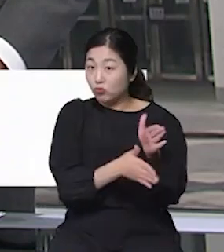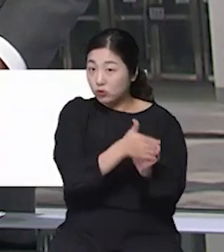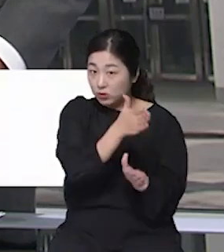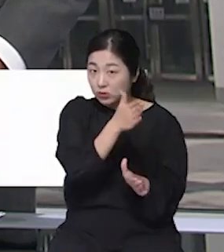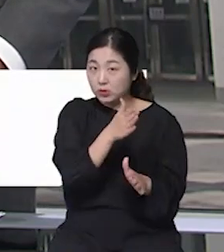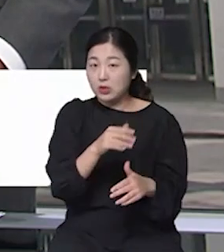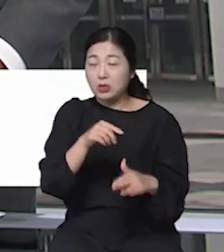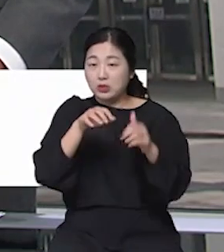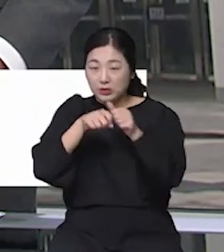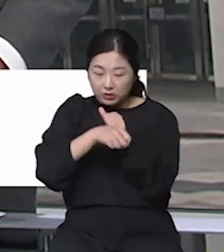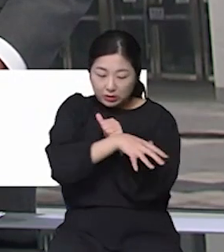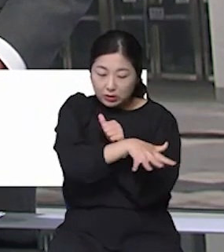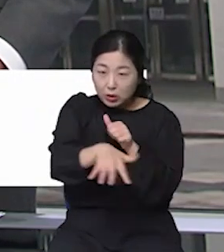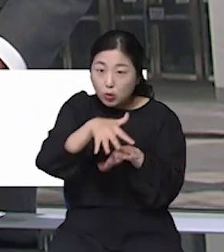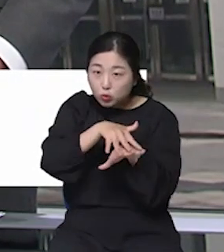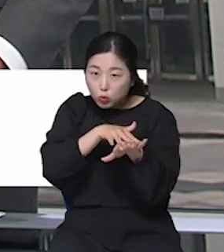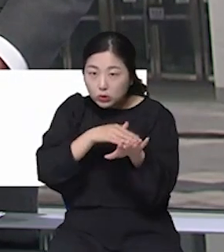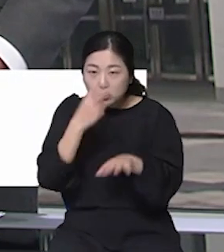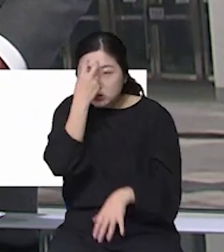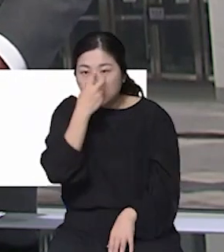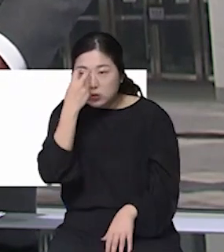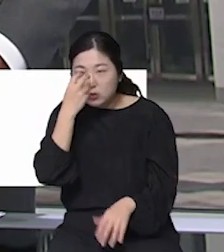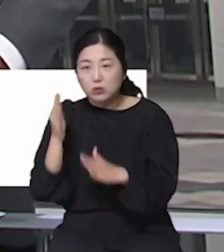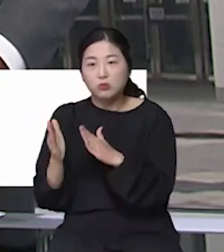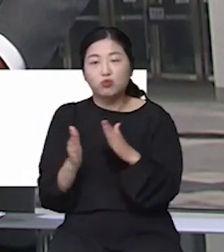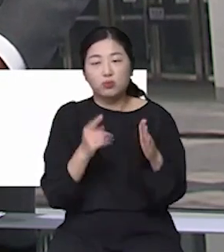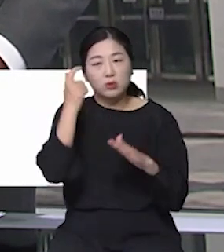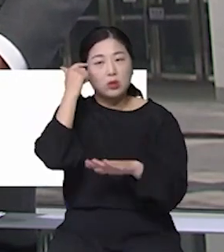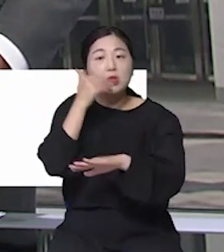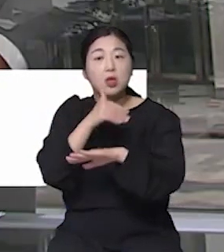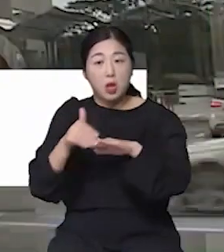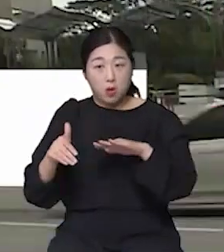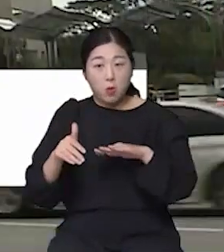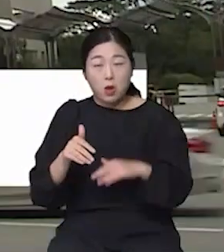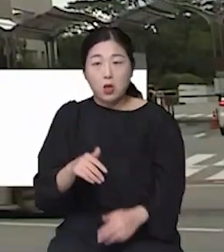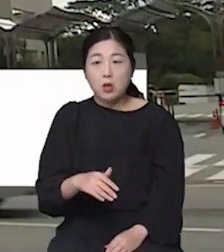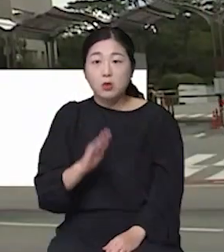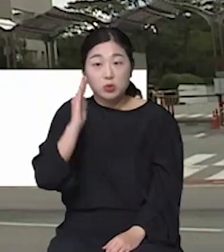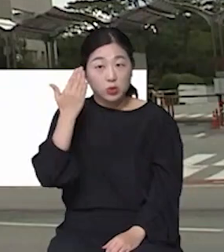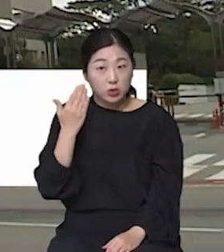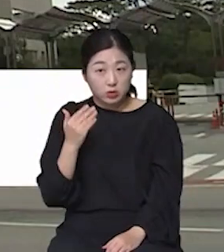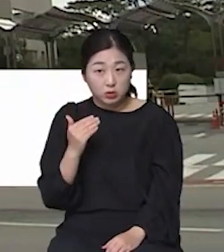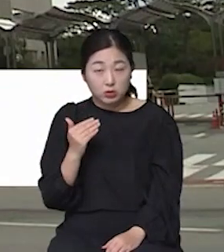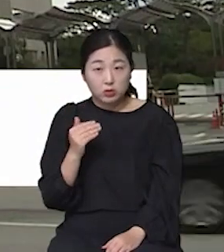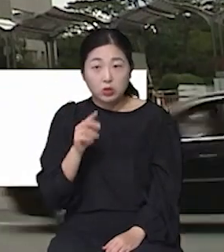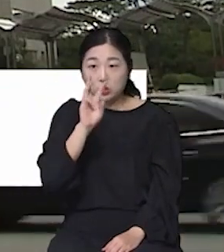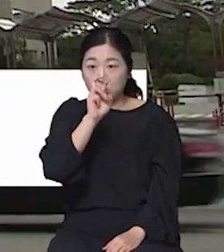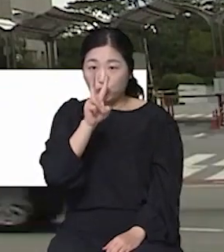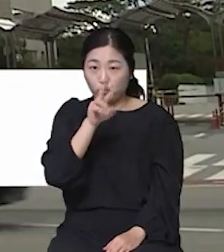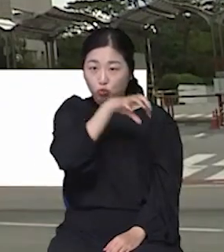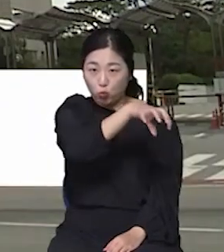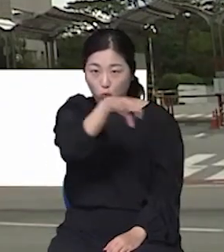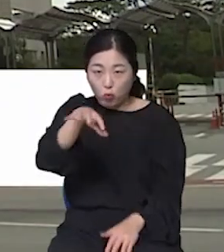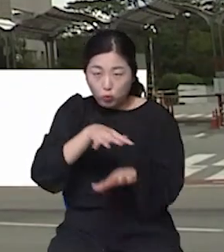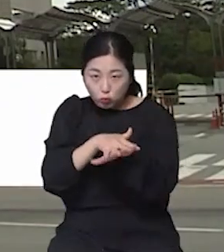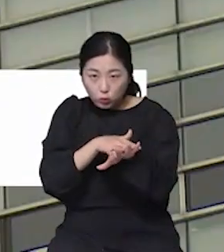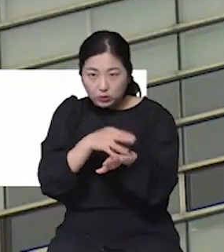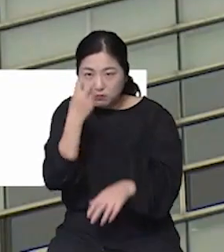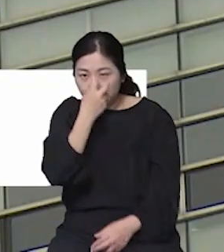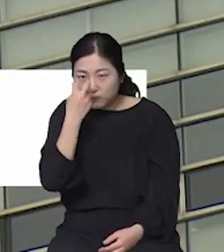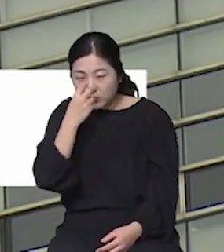광주광역시가 산하공공기관 조직 진단에 나섭니다. 광주광역시는 최근 산하공공기관 32곳에 대한 조직